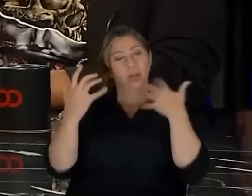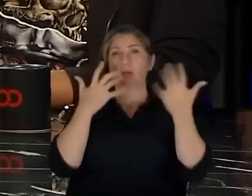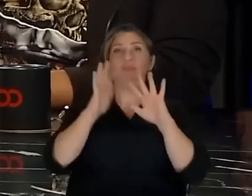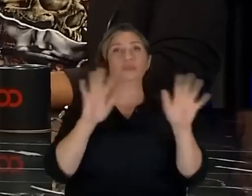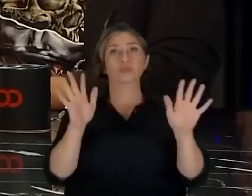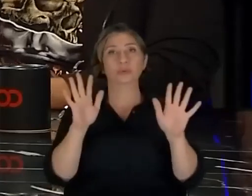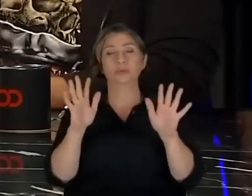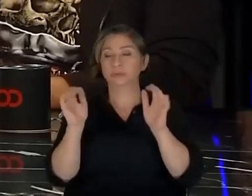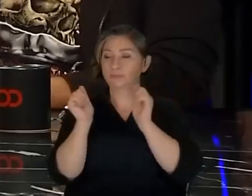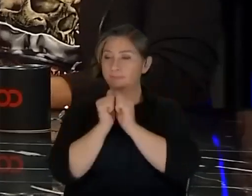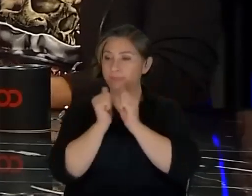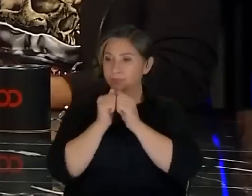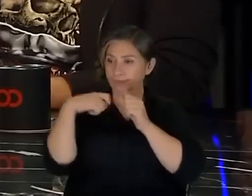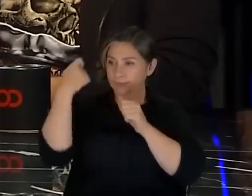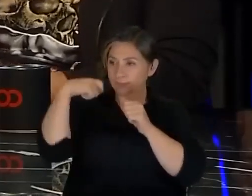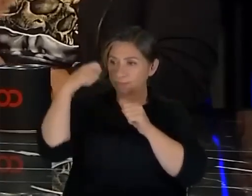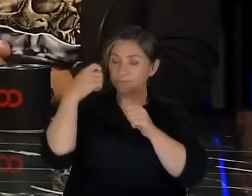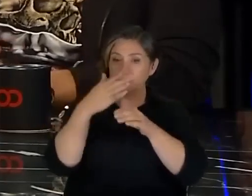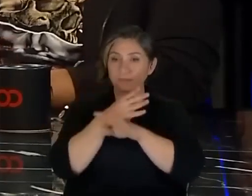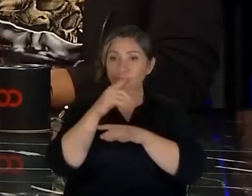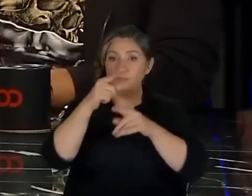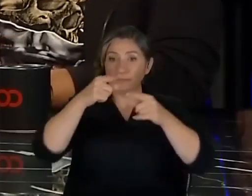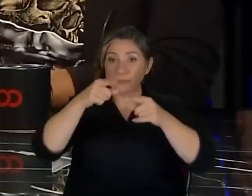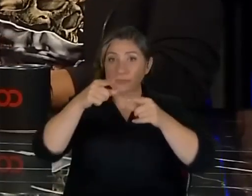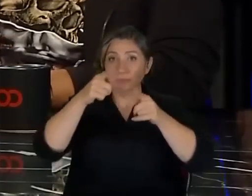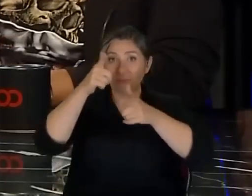ve birlikte oynarken gerçekten sahneyi